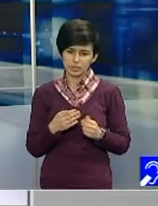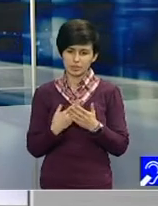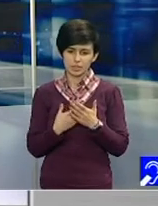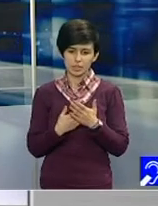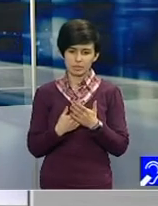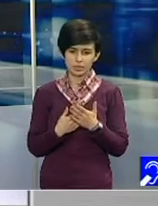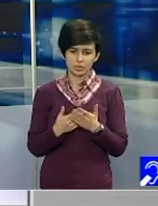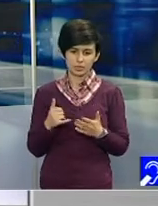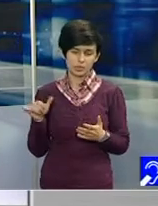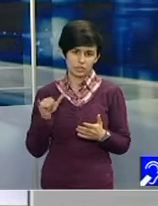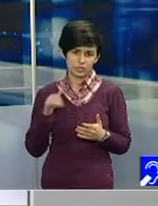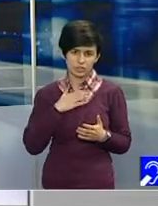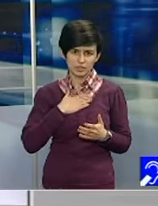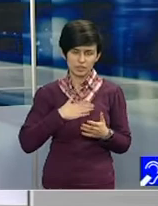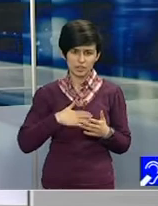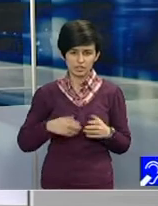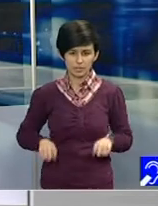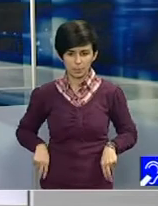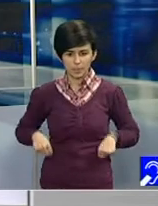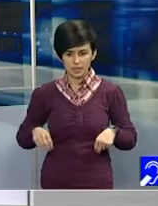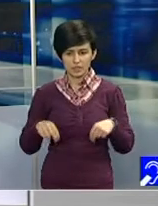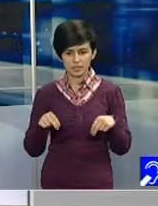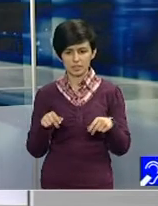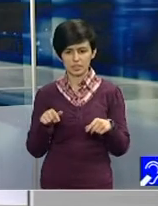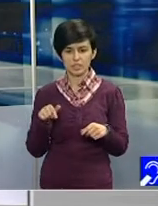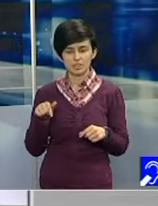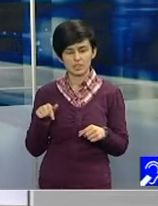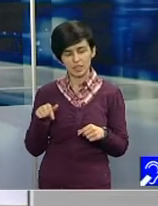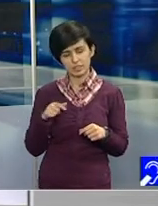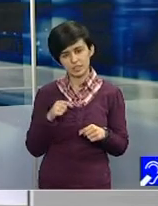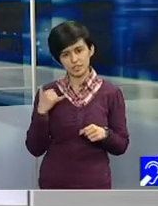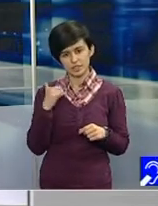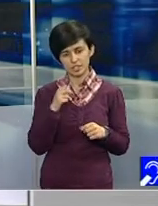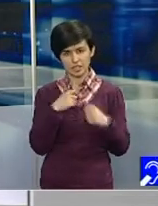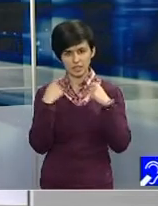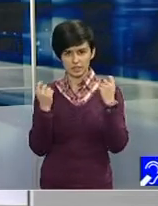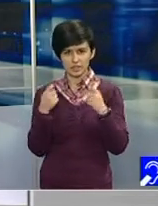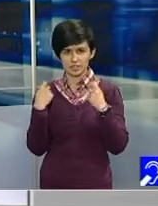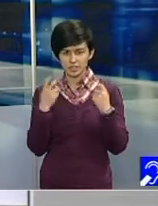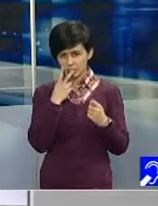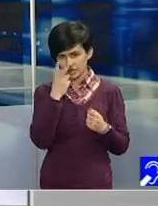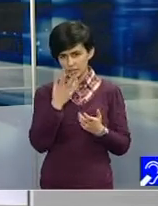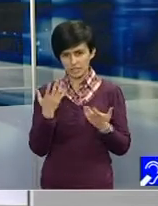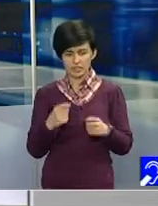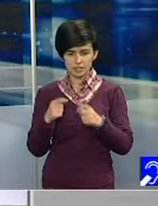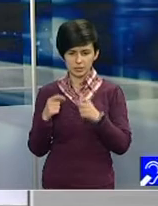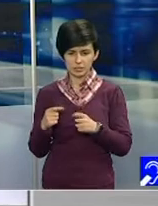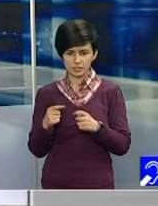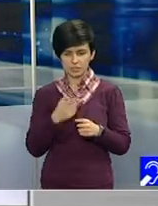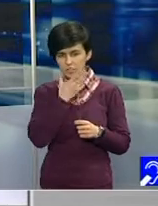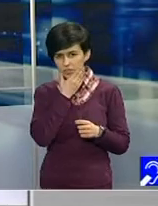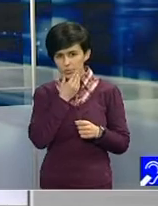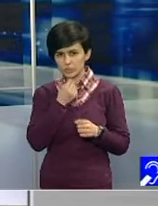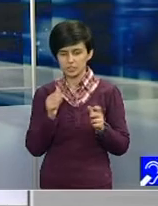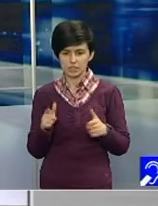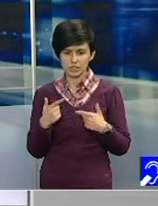care vor să investească în asta, să vină la festival și să vadă care e atmosfera și cât de frumos e să cânți în fața publicului care